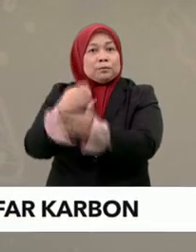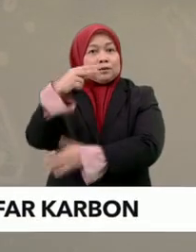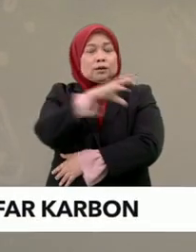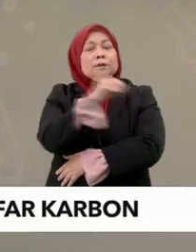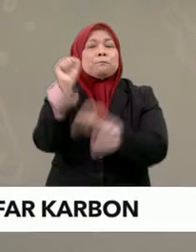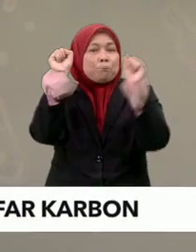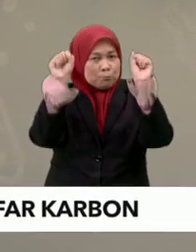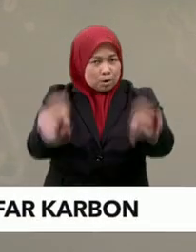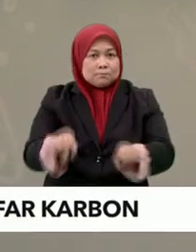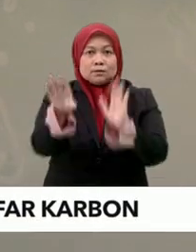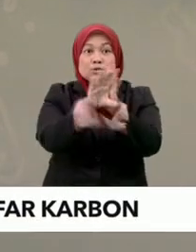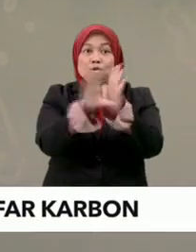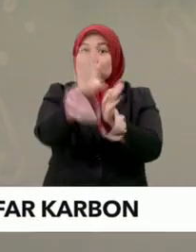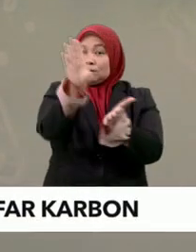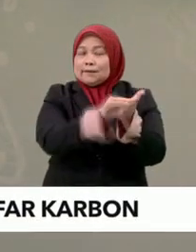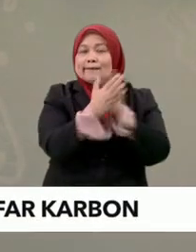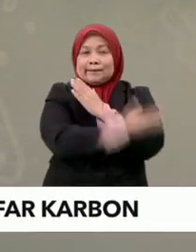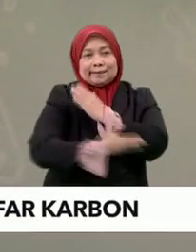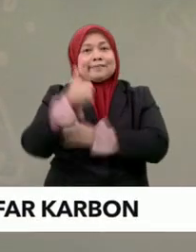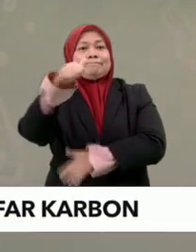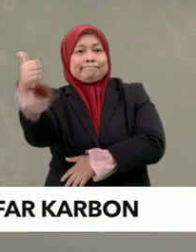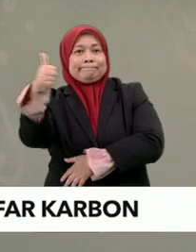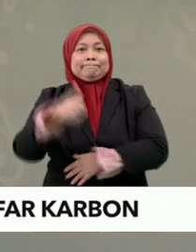sekaligus mampu menjadi contoh kepada negara lain.